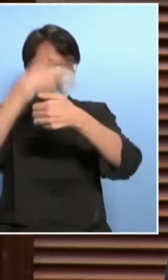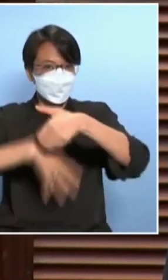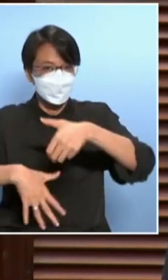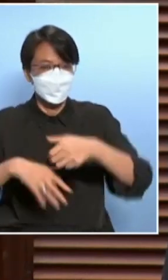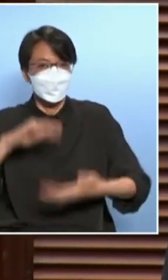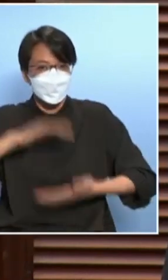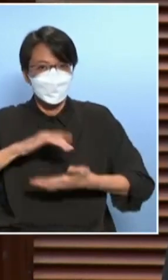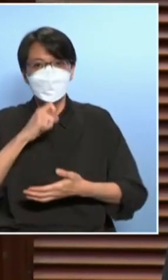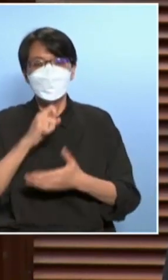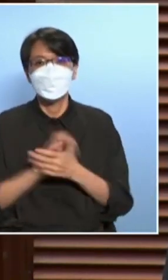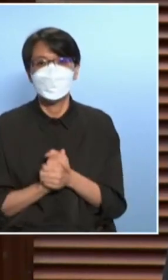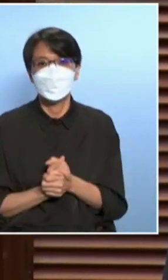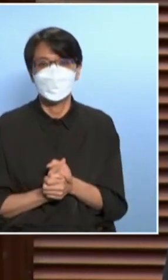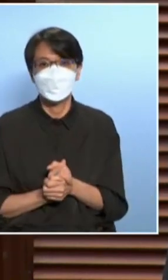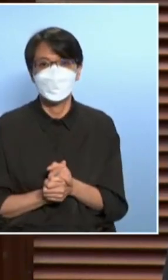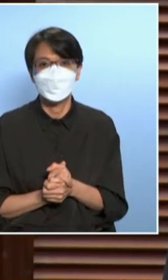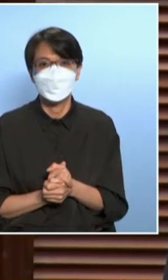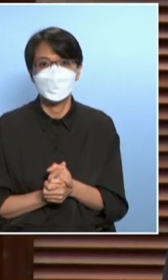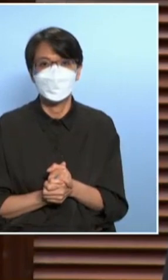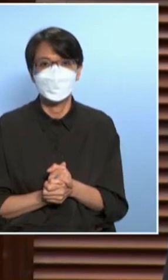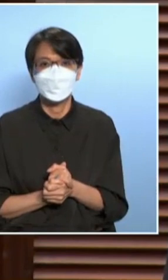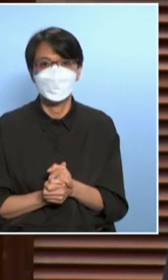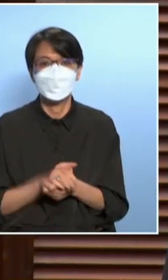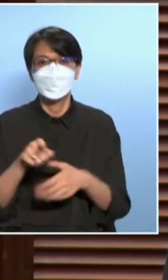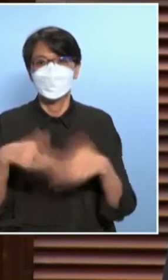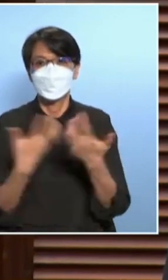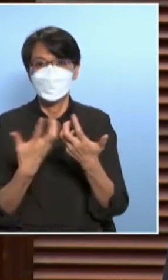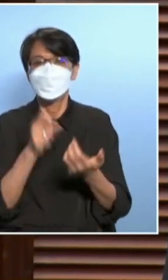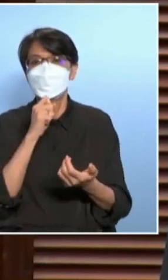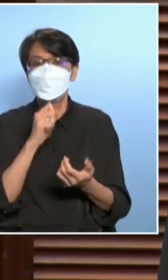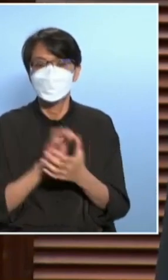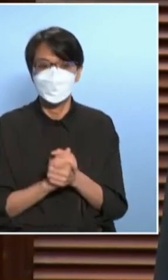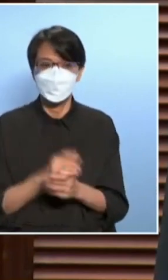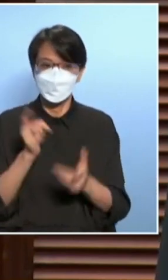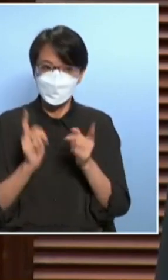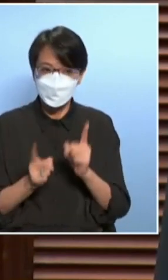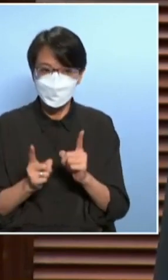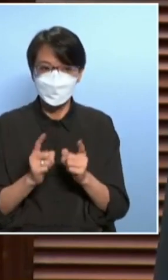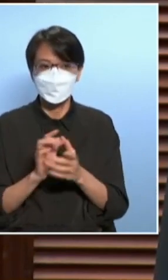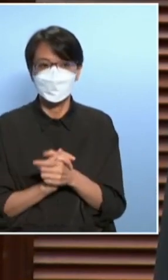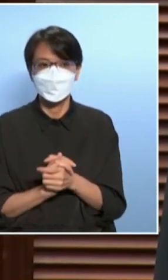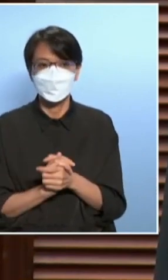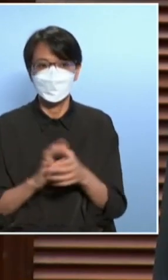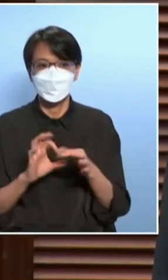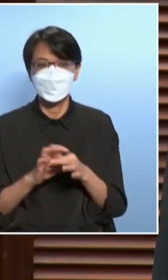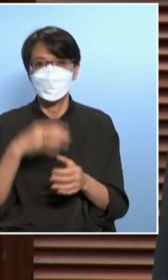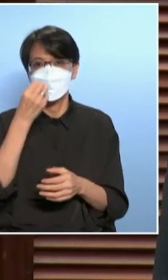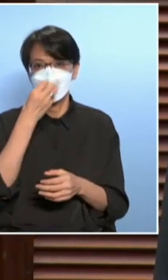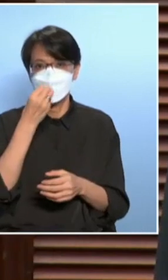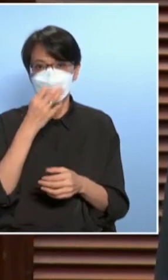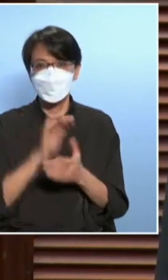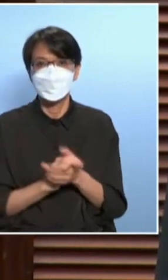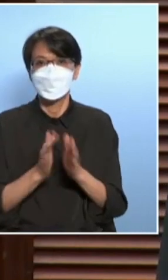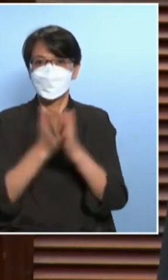力嘅。其實係係有呢啲數字嘅，不過可能咧未必咁對香港嘅一啲傳